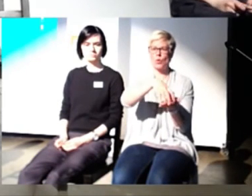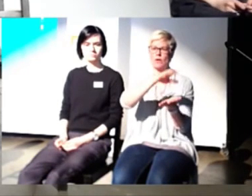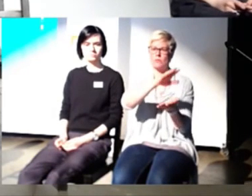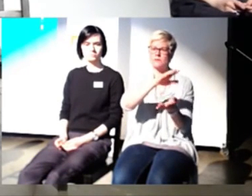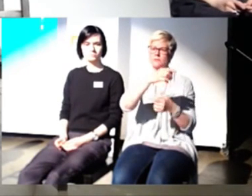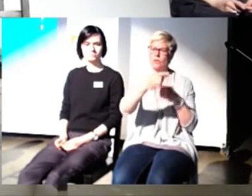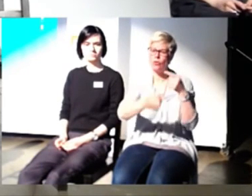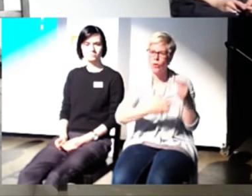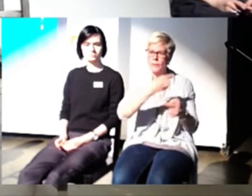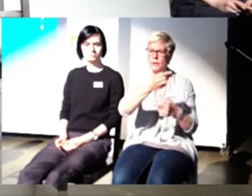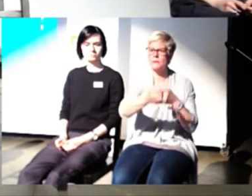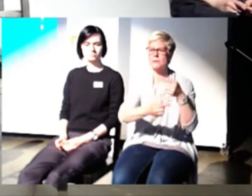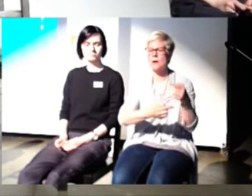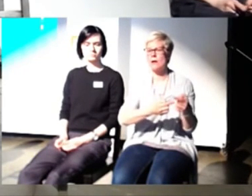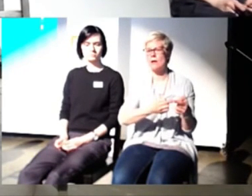ja